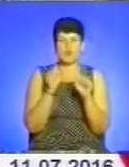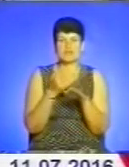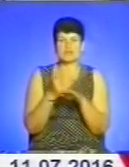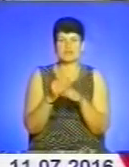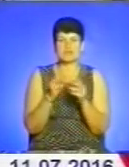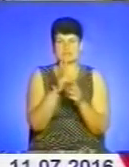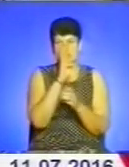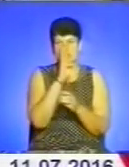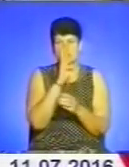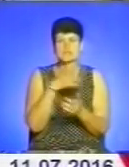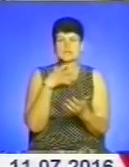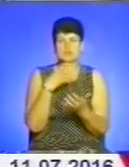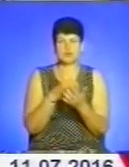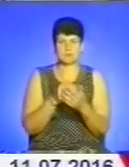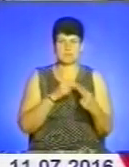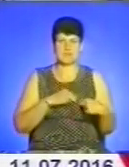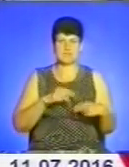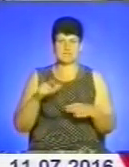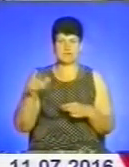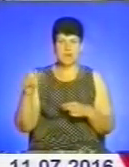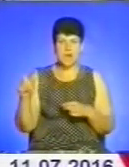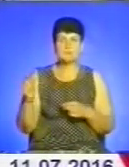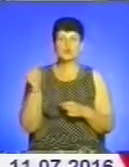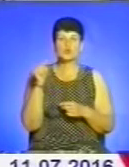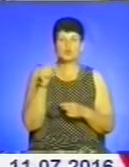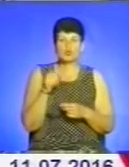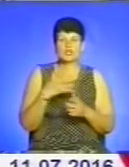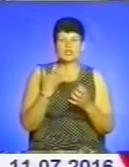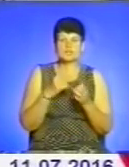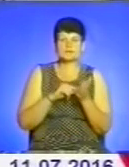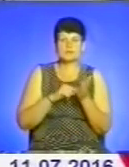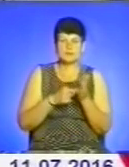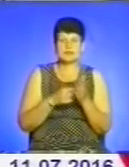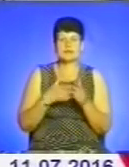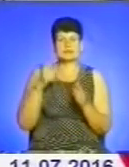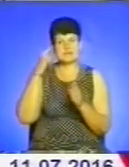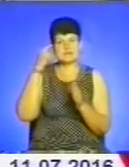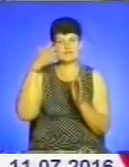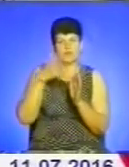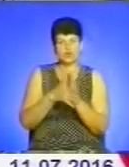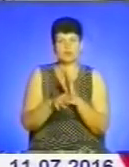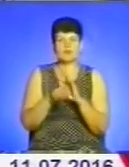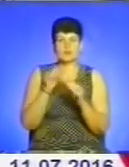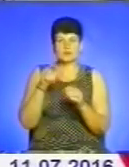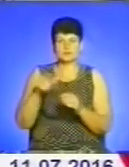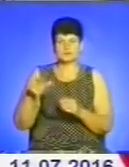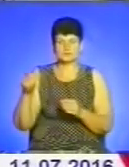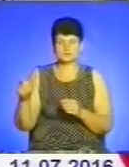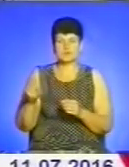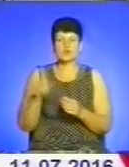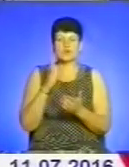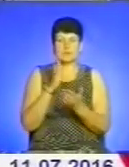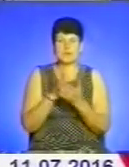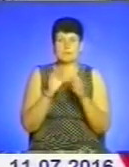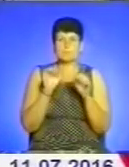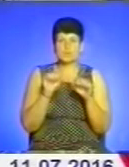заробітної плати своїх працівників. Тому ще раз наголошую, що це свідомий вибір громадян, що є